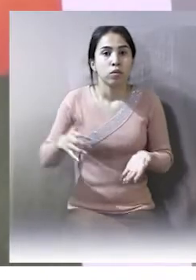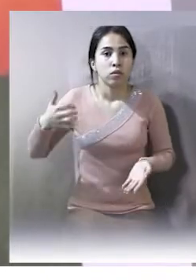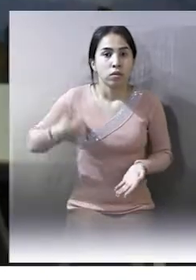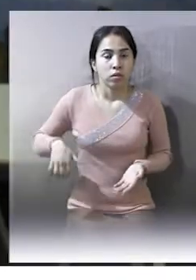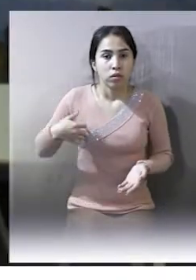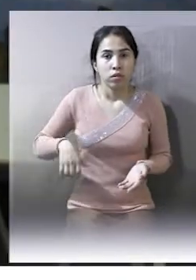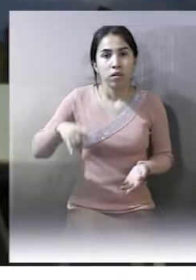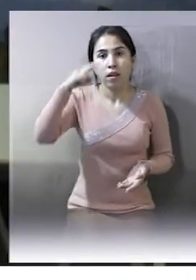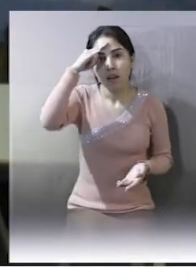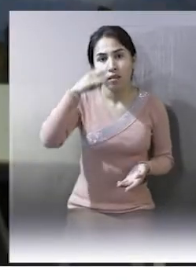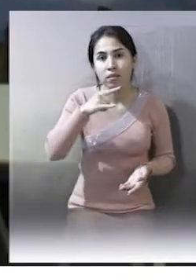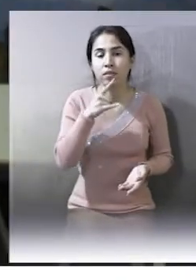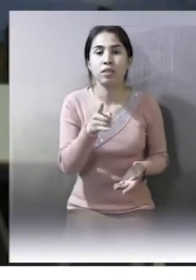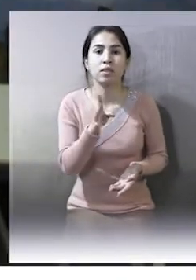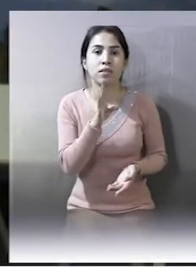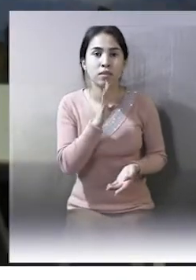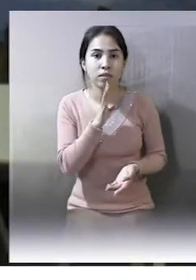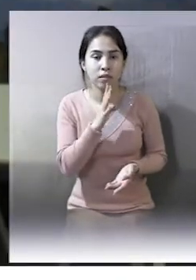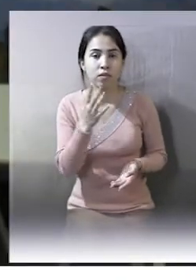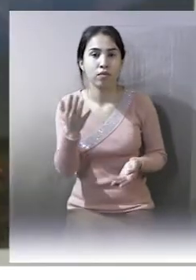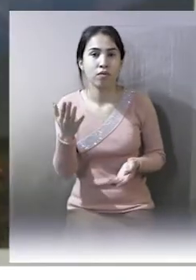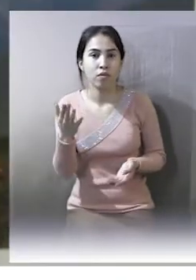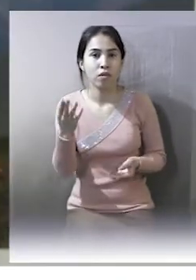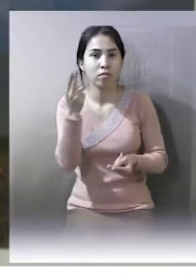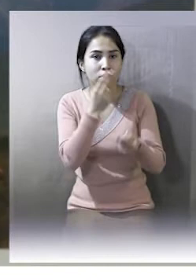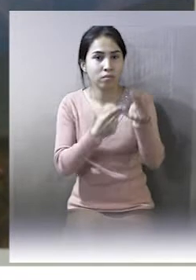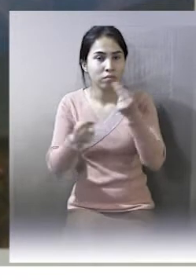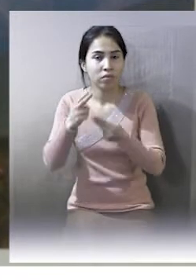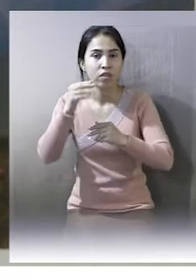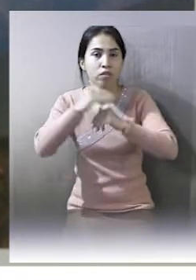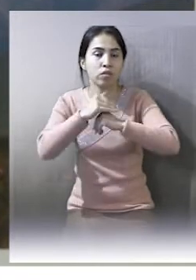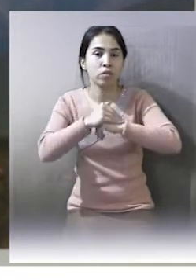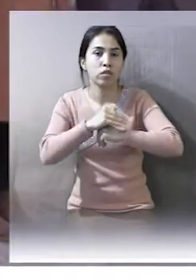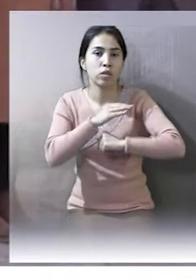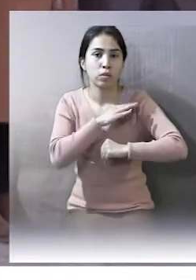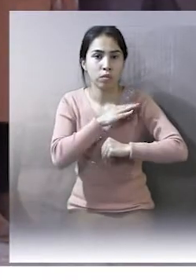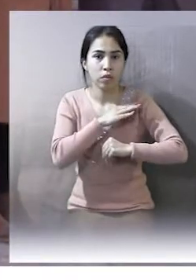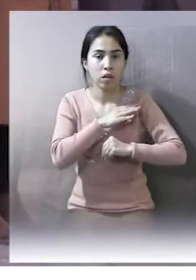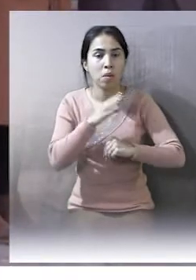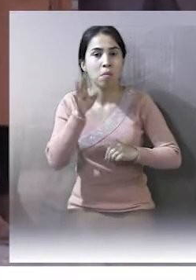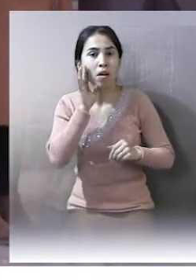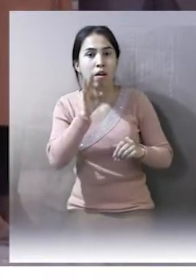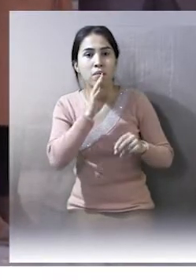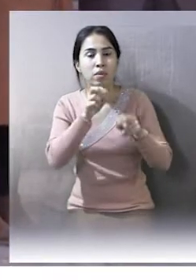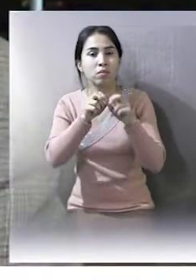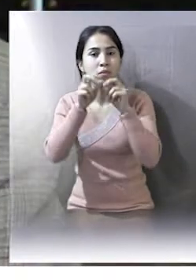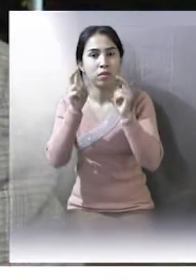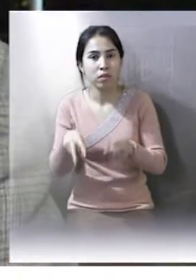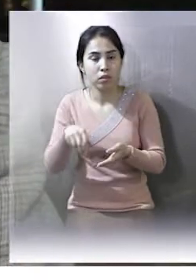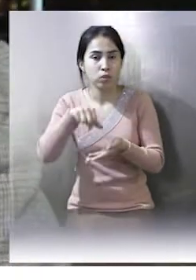тұмса табиғаты қазақ қыздарының бейнесімен қазақи құндылықтарды дәріптеп жүрген кеш иесі өз отамасын анасына